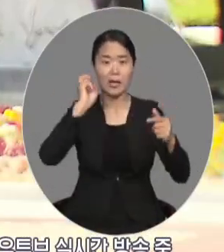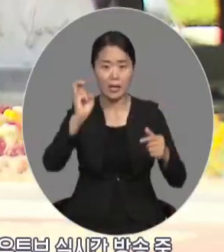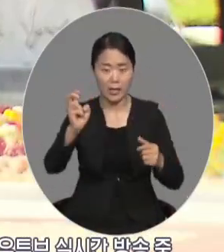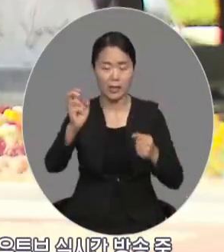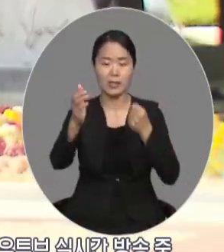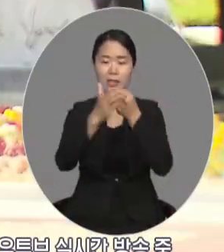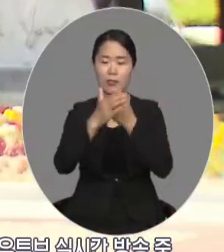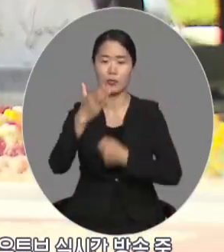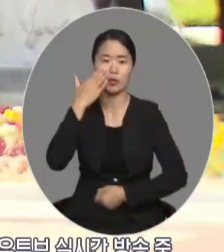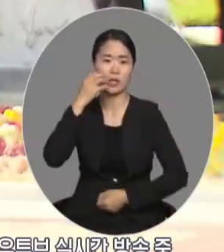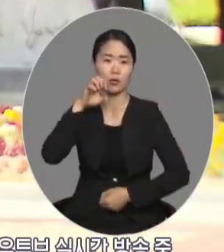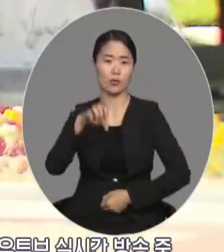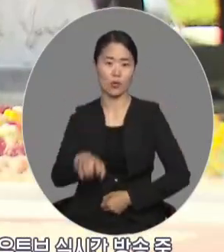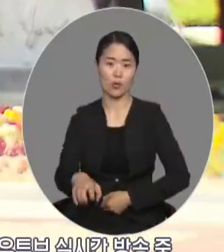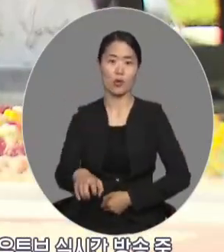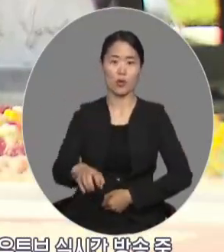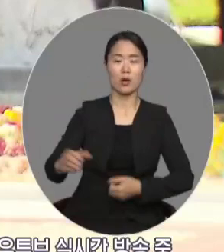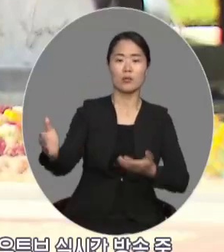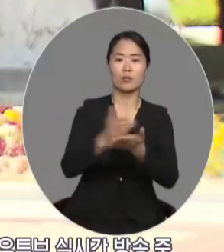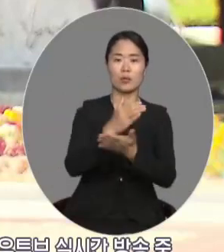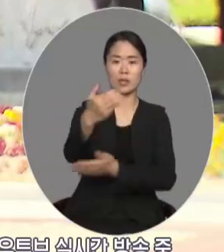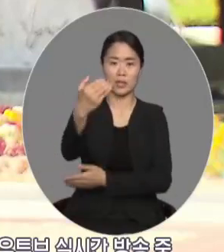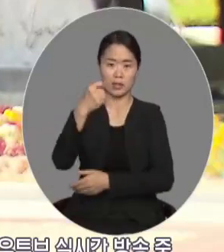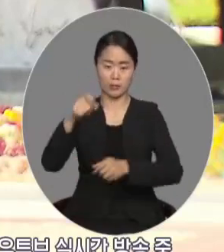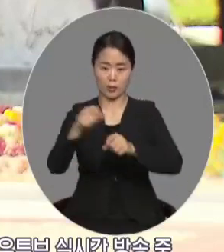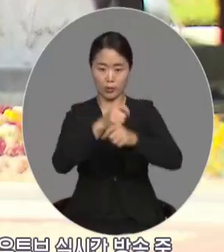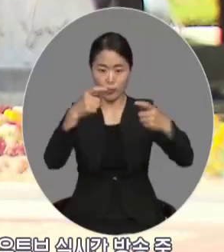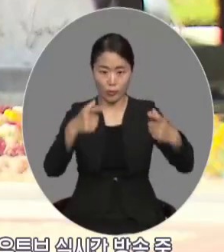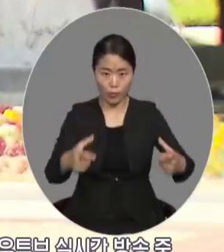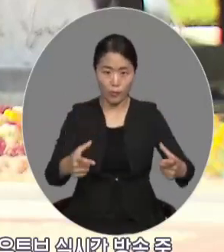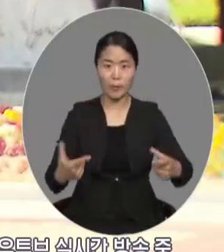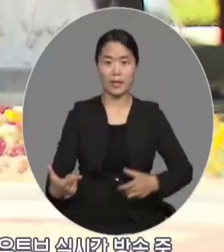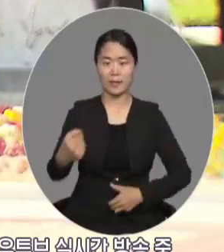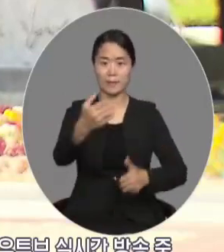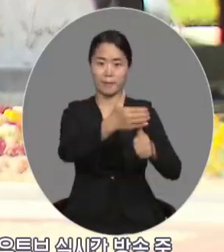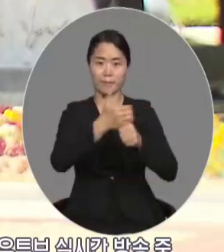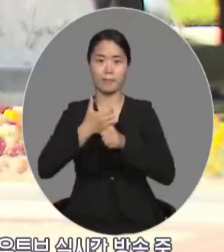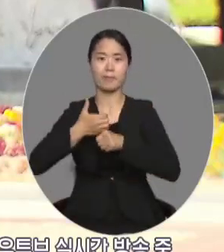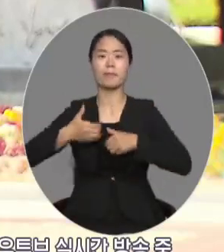특화지역은 울산이 반드시 선점해야 할 과제입니다. UBC 뉴스 김용환입니다.